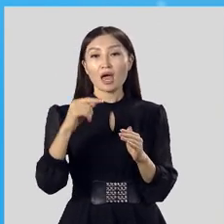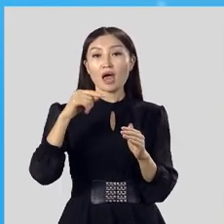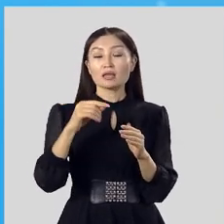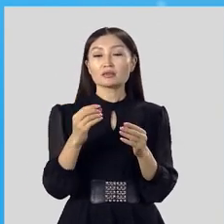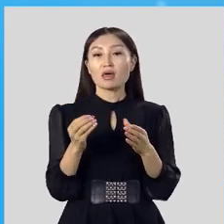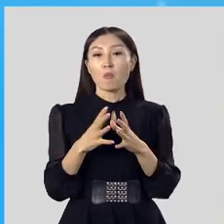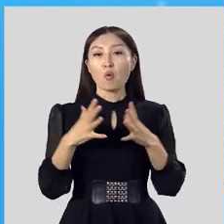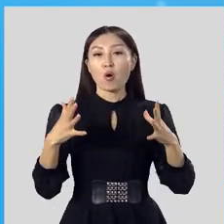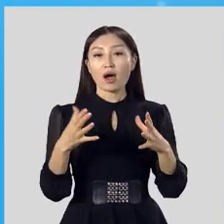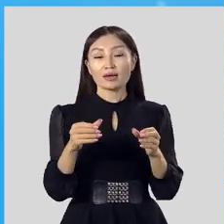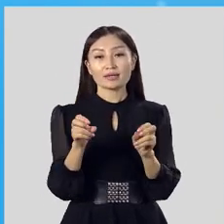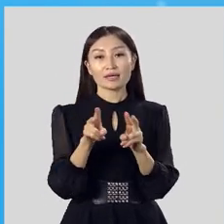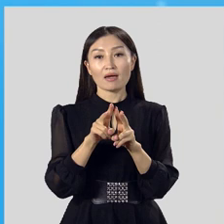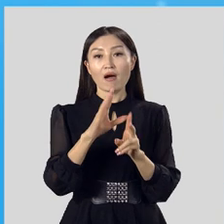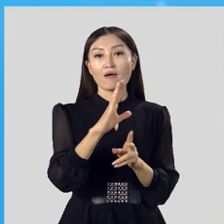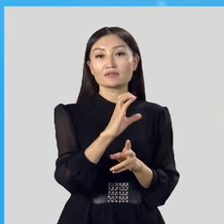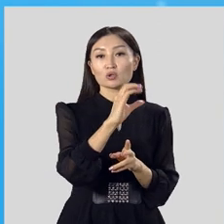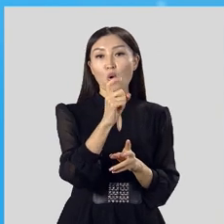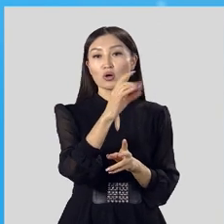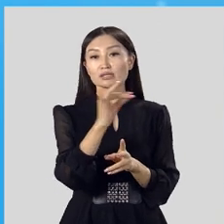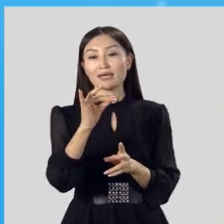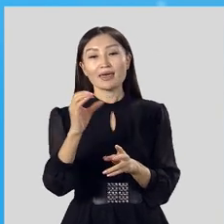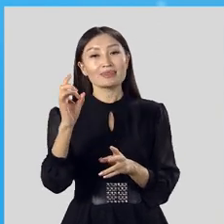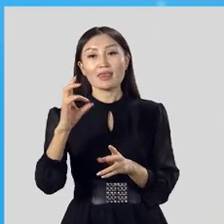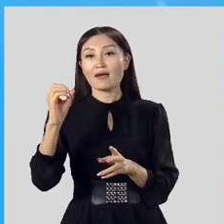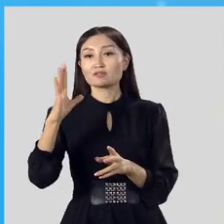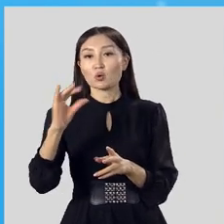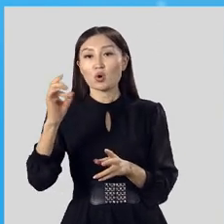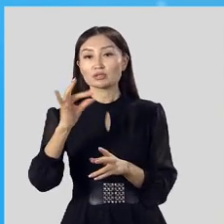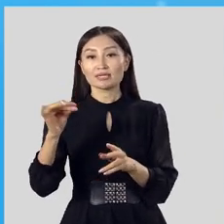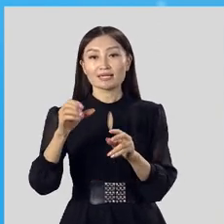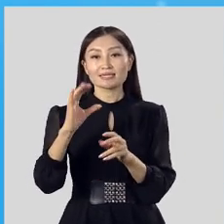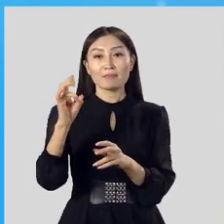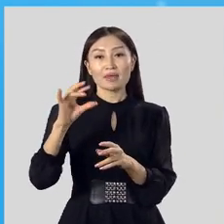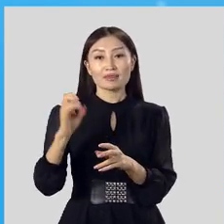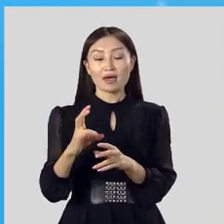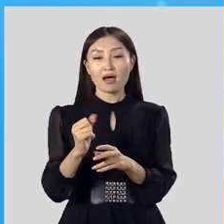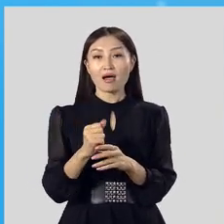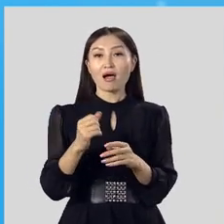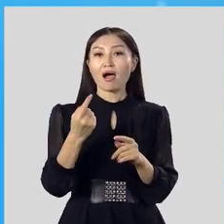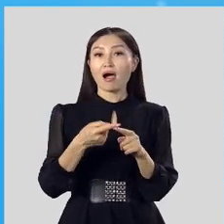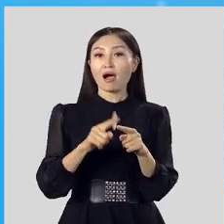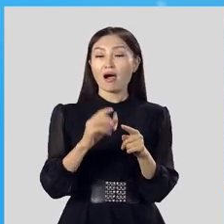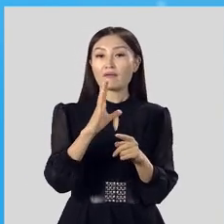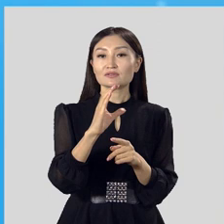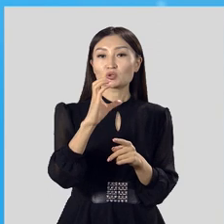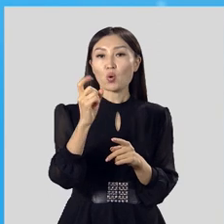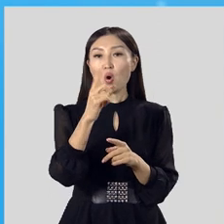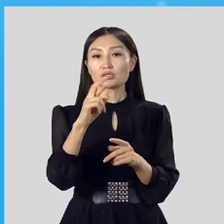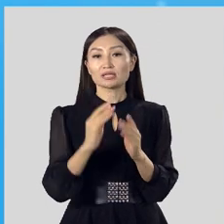Набухают как всхожие, так и невсхожие семена. Набухшие невсхожие семена загнивают, а